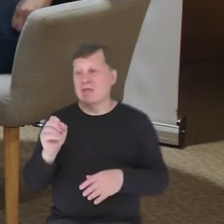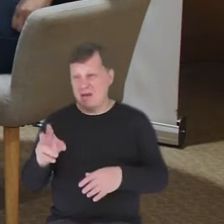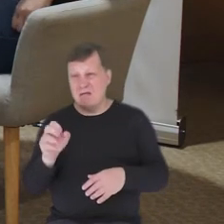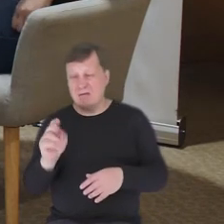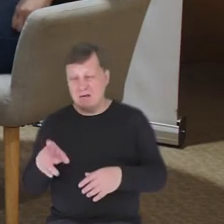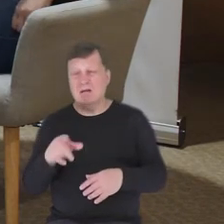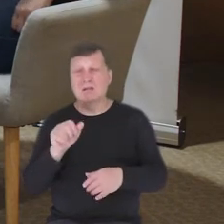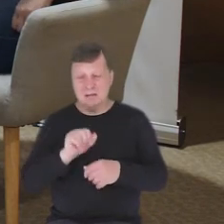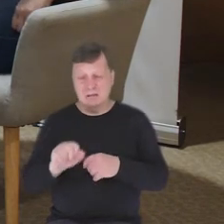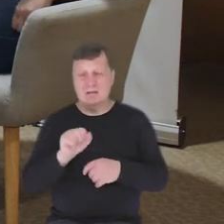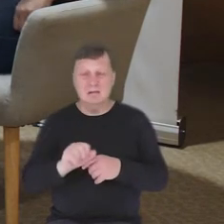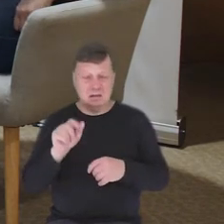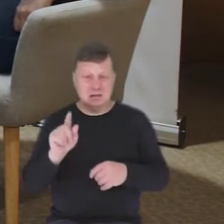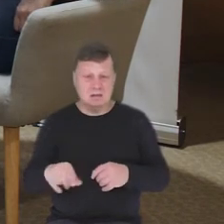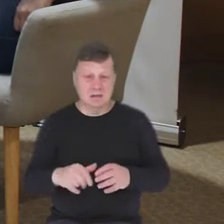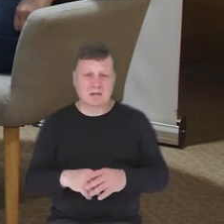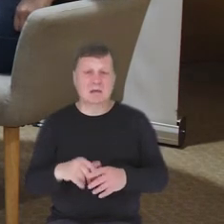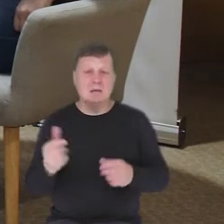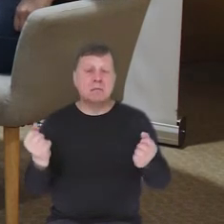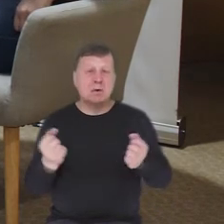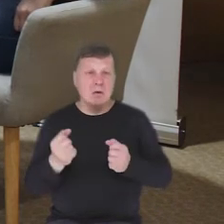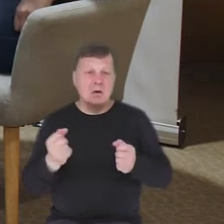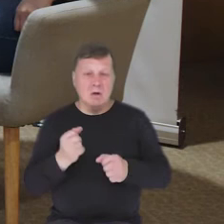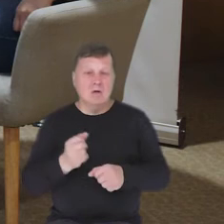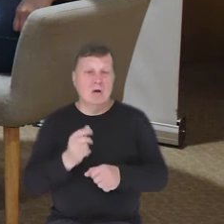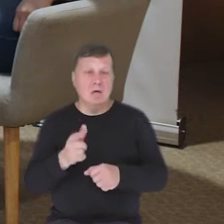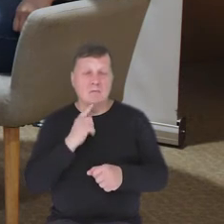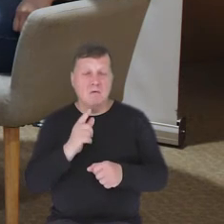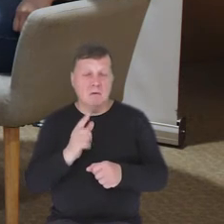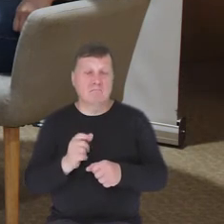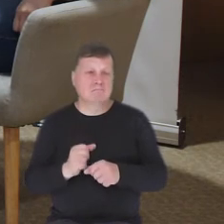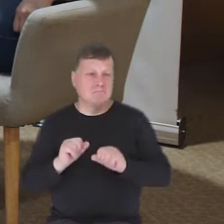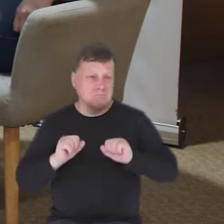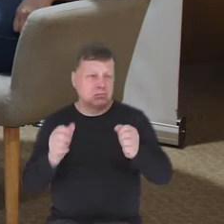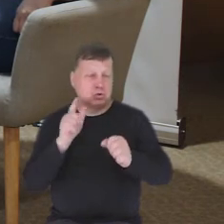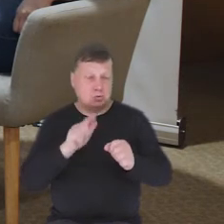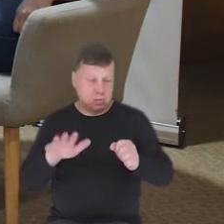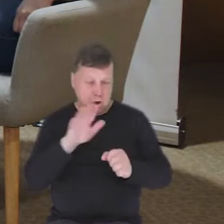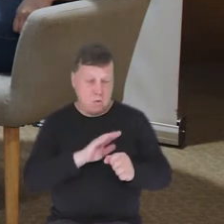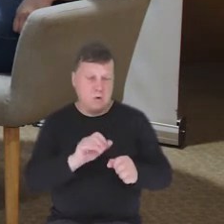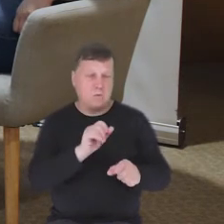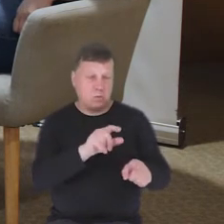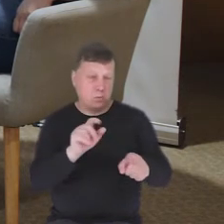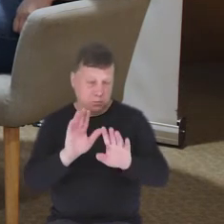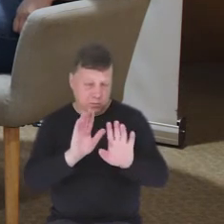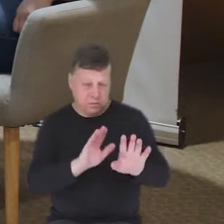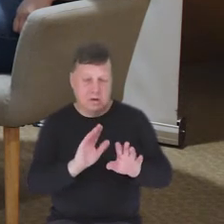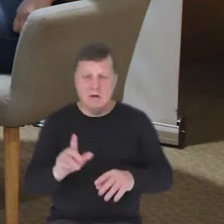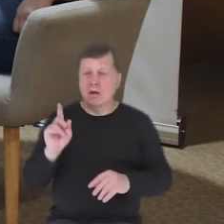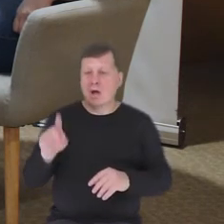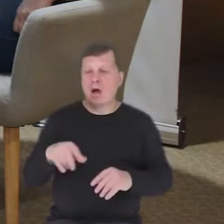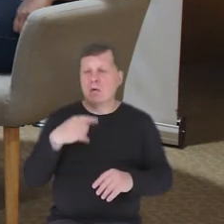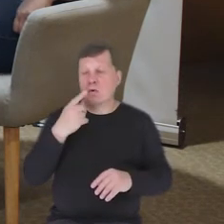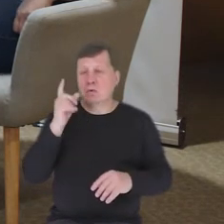są rzeczy jakby, które są mocno zaangażowane społecznie, ale są też rzeczy, które można powiedzieć i nie ma w tym nic